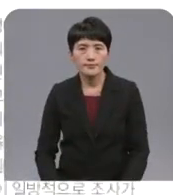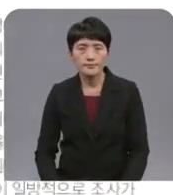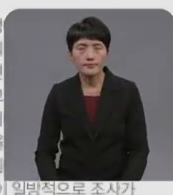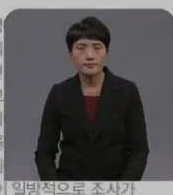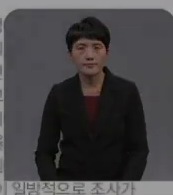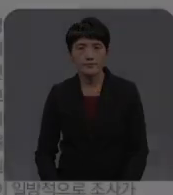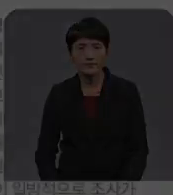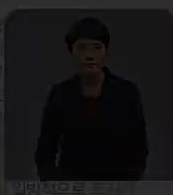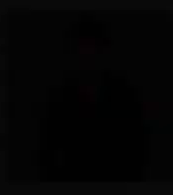se déroulent normalement